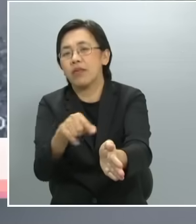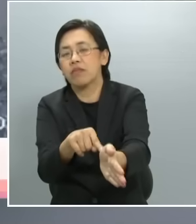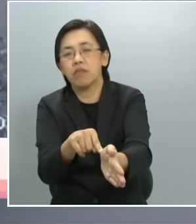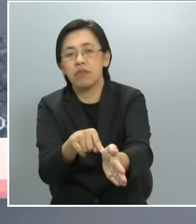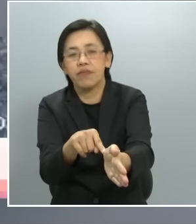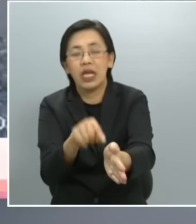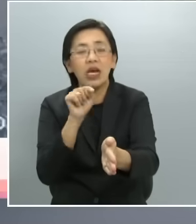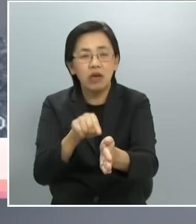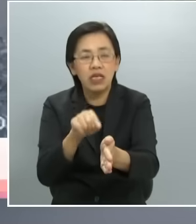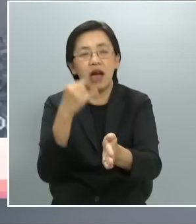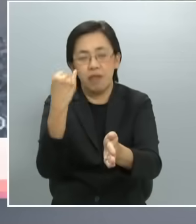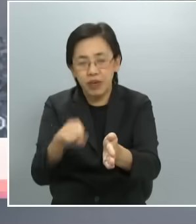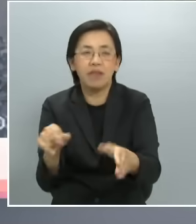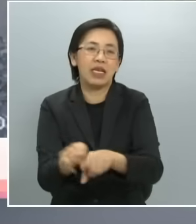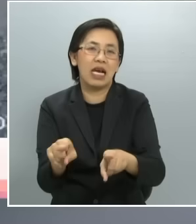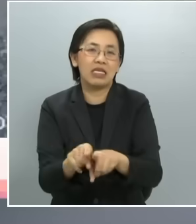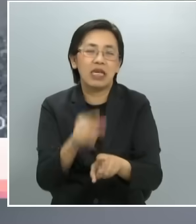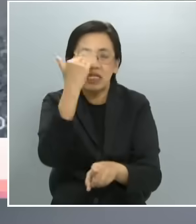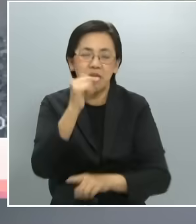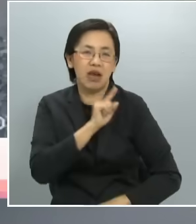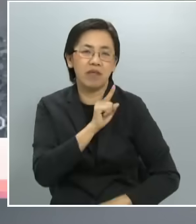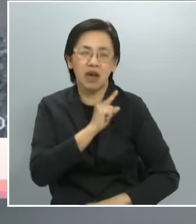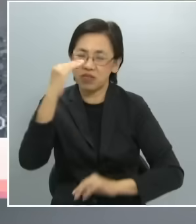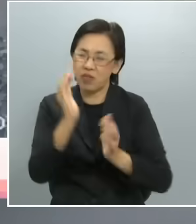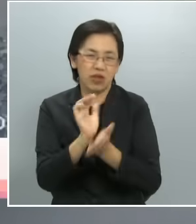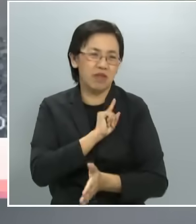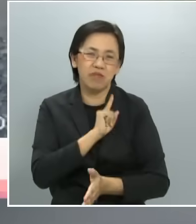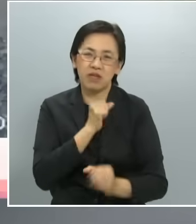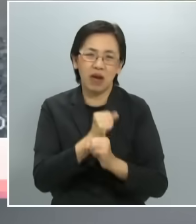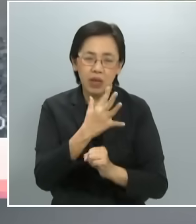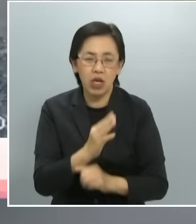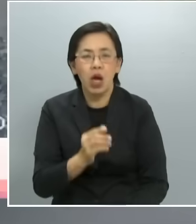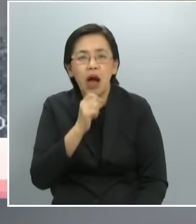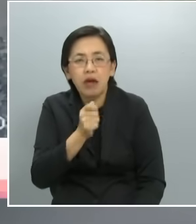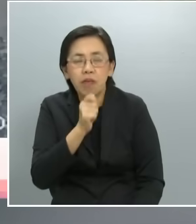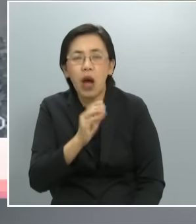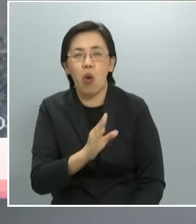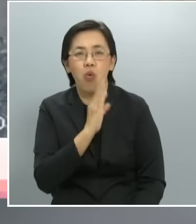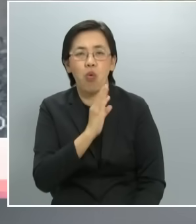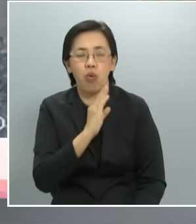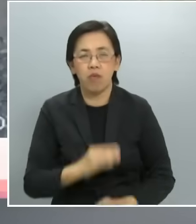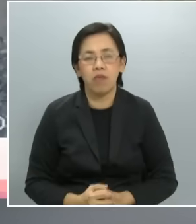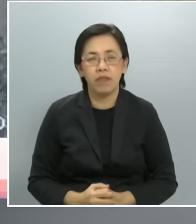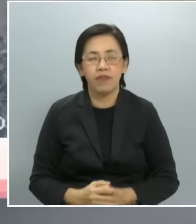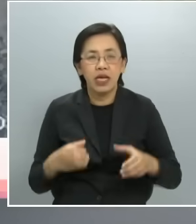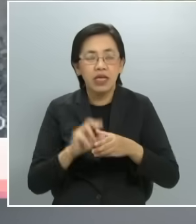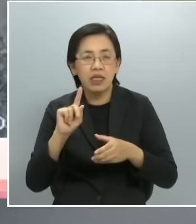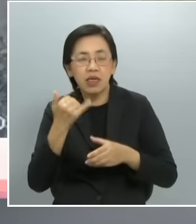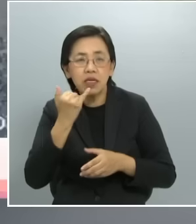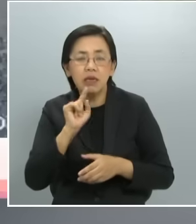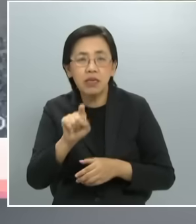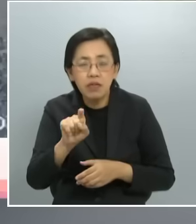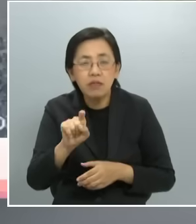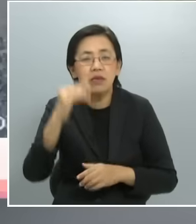ร้อยตำรวจโทจตุรวิชญ์ต้องถูกดำเนินคดีฐานละเว้นการปฏิบัติหน้าที่และให้การเท็จนะครับคือทีมข่าวอาชญากรรมของเราก็ได้โทรศัพท์ไปสอบถาม